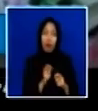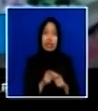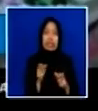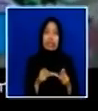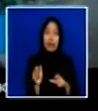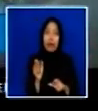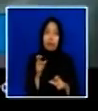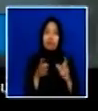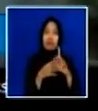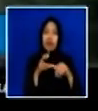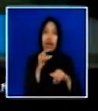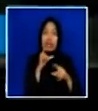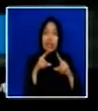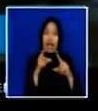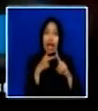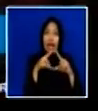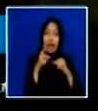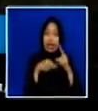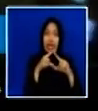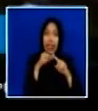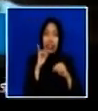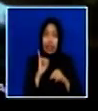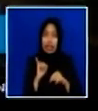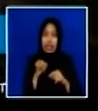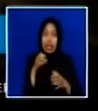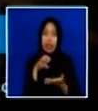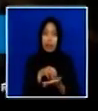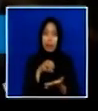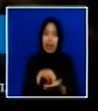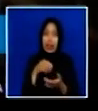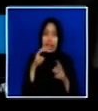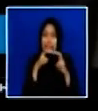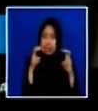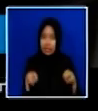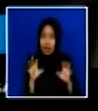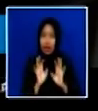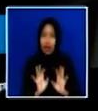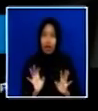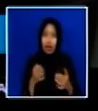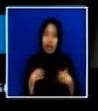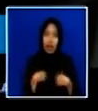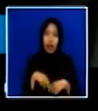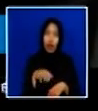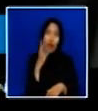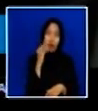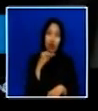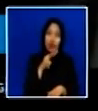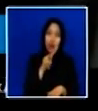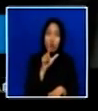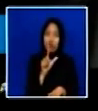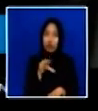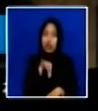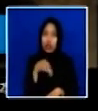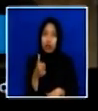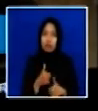Soekarno 1 Kecamatan Ngasem Kabupaten Kediri ibu rumah tangga berumur 37 tahun tersebut mampu membuat